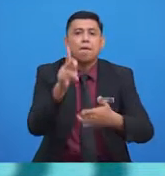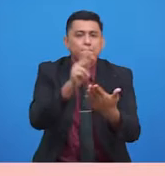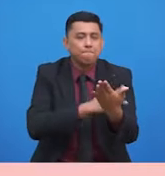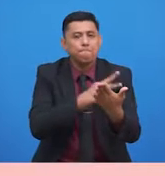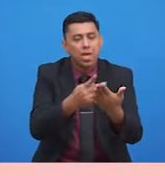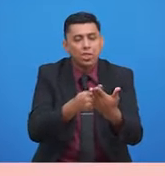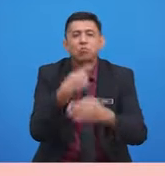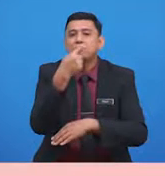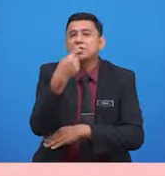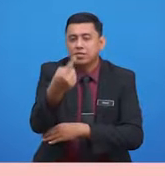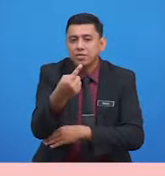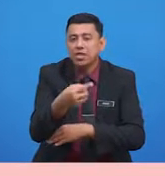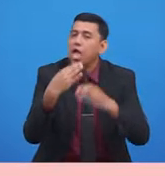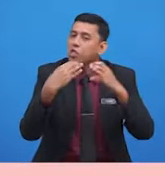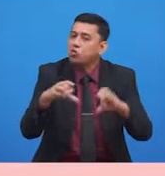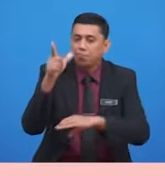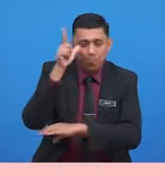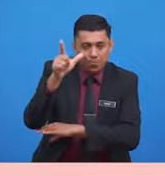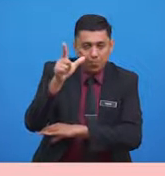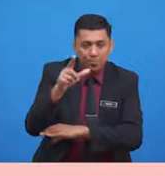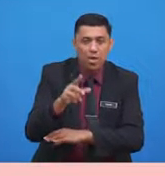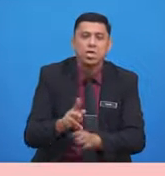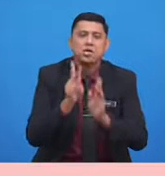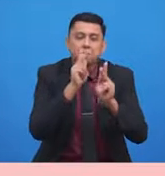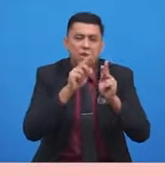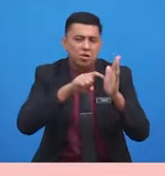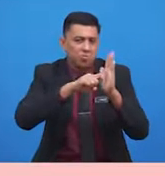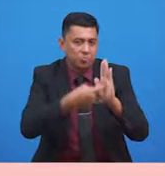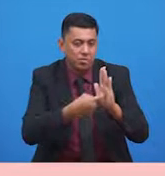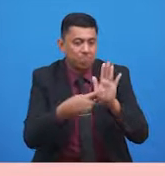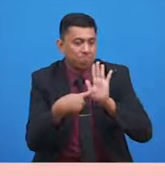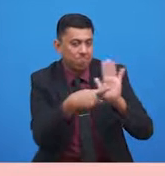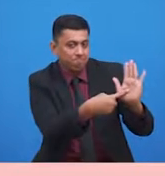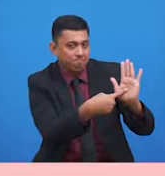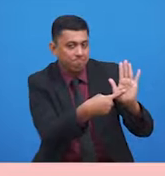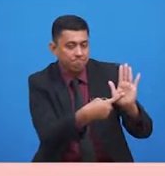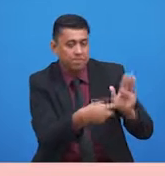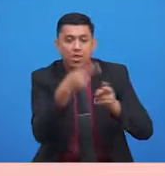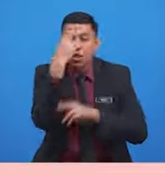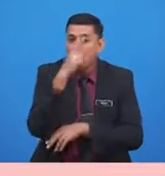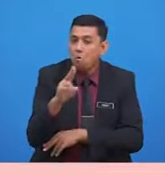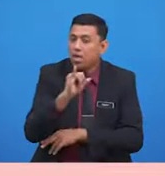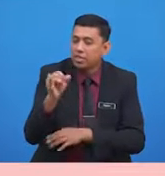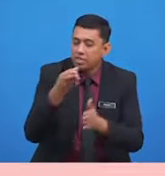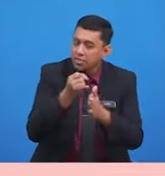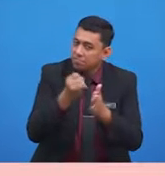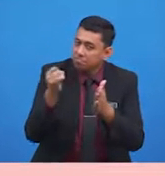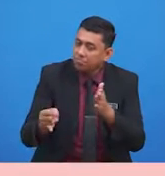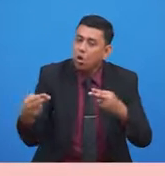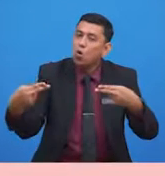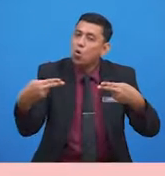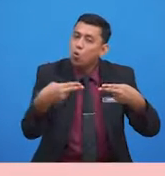tersebut? Cuba lihat kata kunci yang cikgu tunjukkan. Hormati jiran,